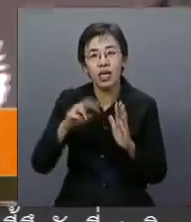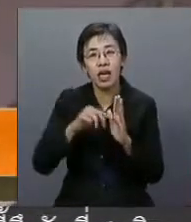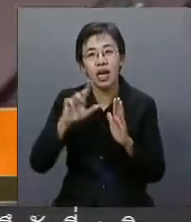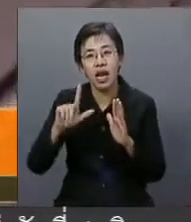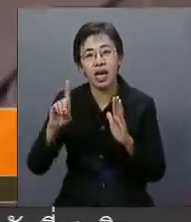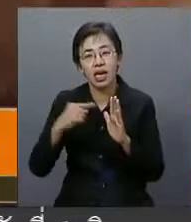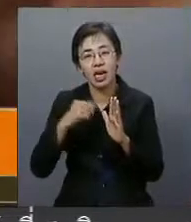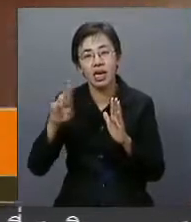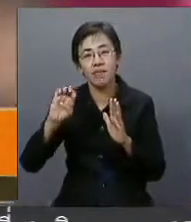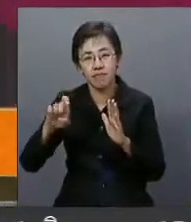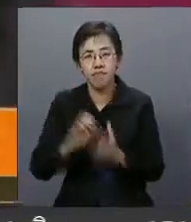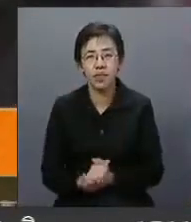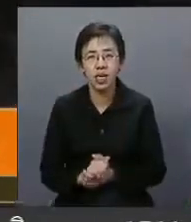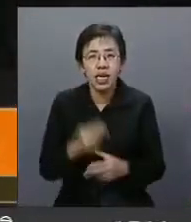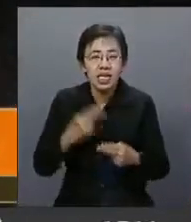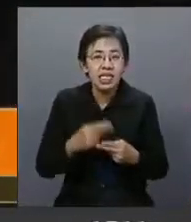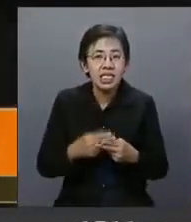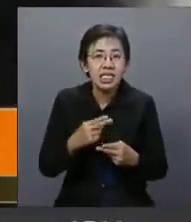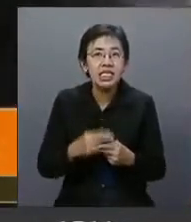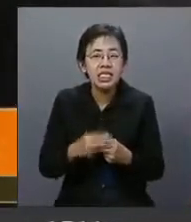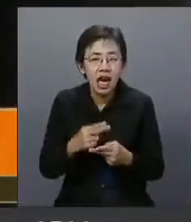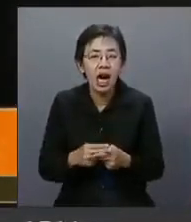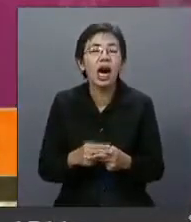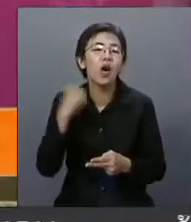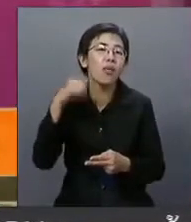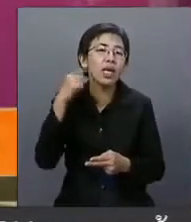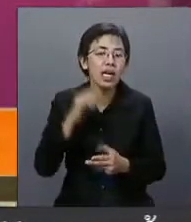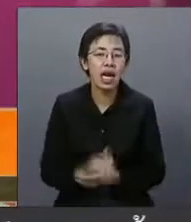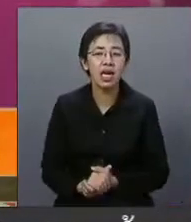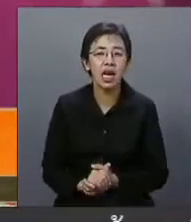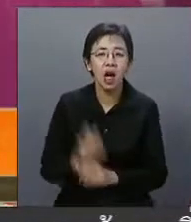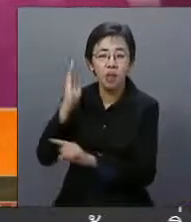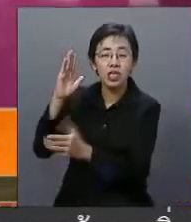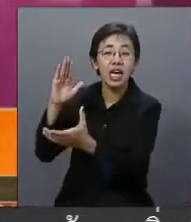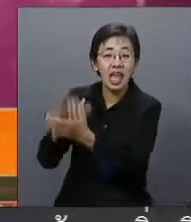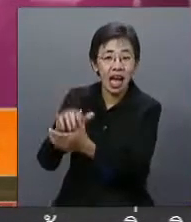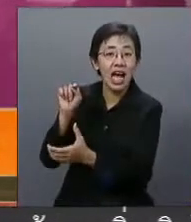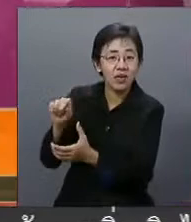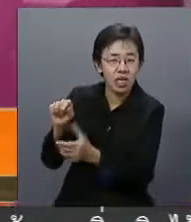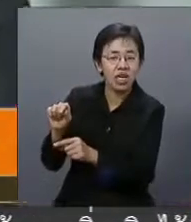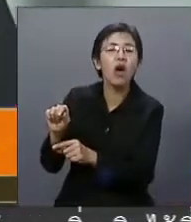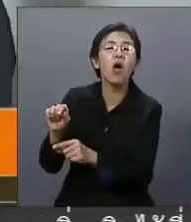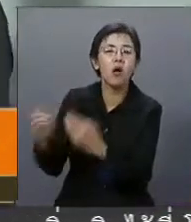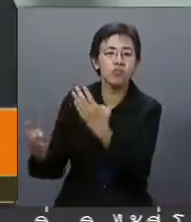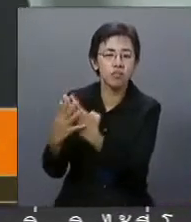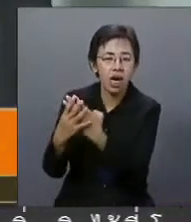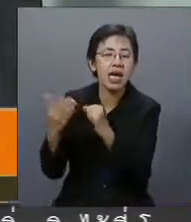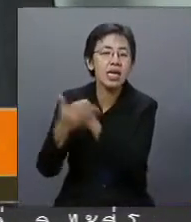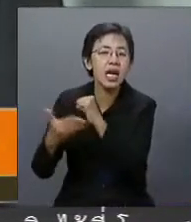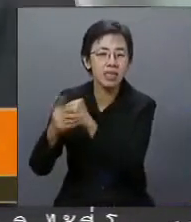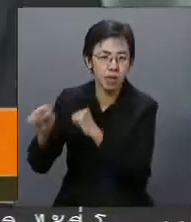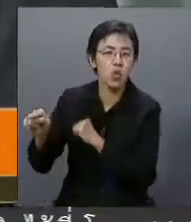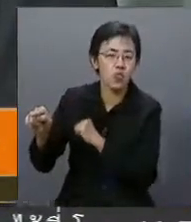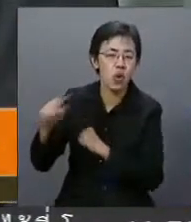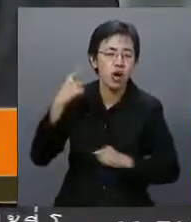ามีชื่อนางสิริการกุลวัฒน์ภรรยาของนายยศวัฒน์วีรชัยพักสิริผู้ต้องหาคดีที่เกี่ยวข้องกับยาเสพติด